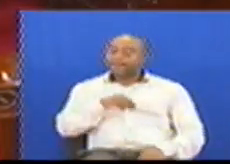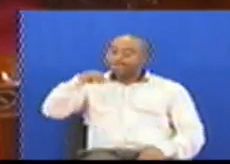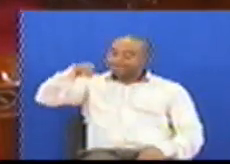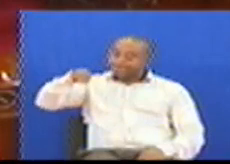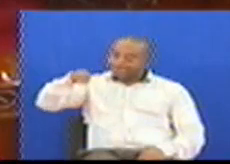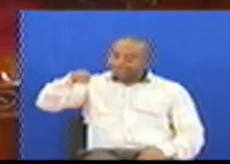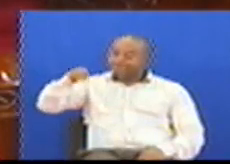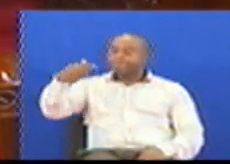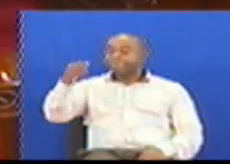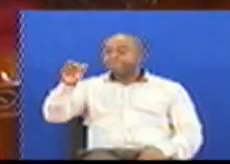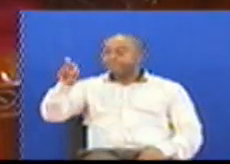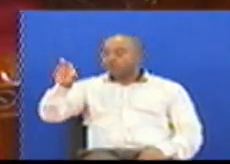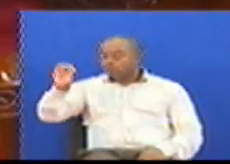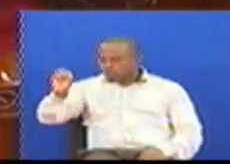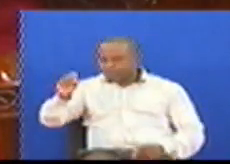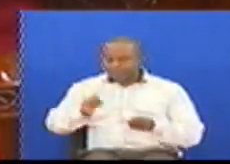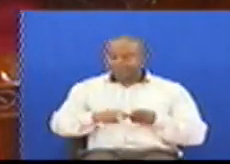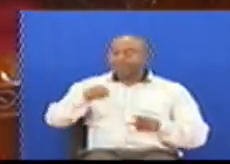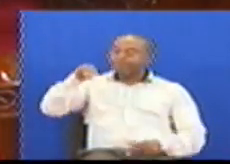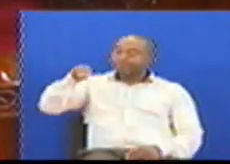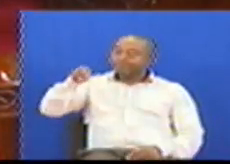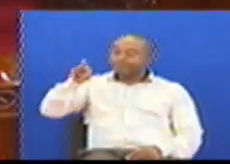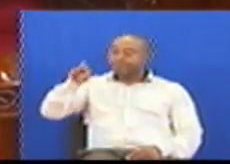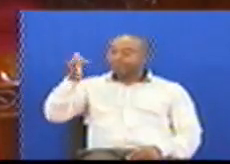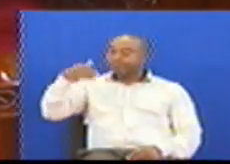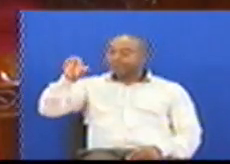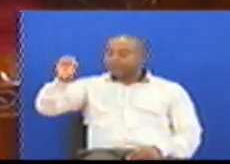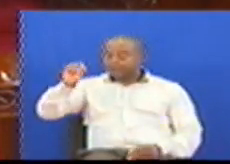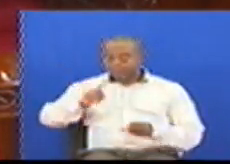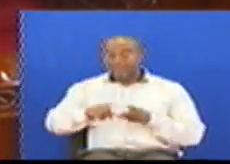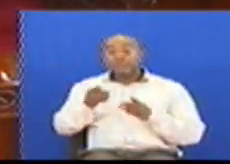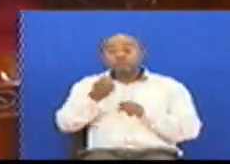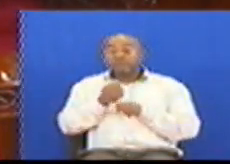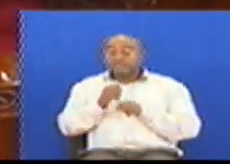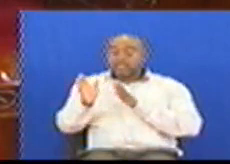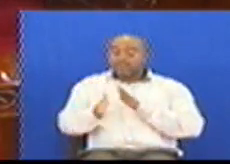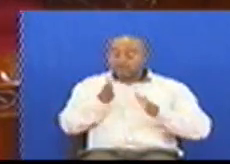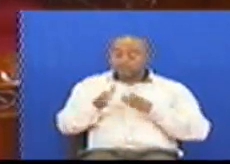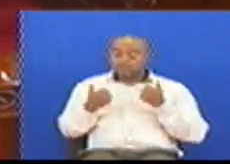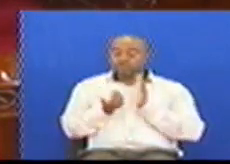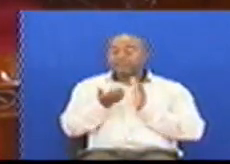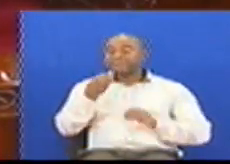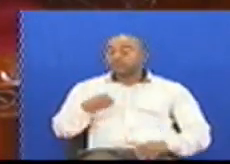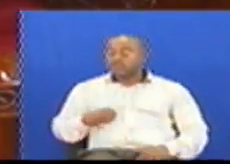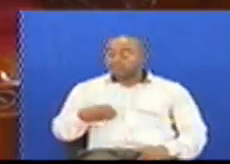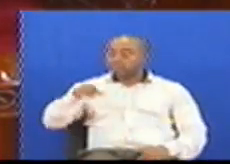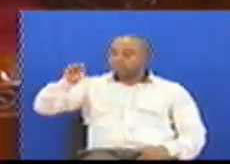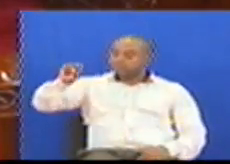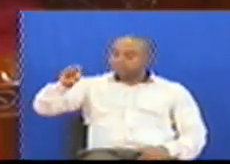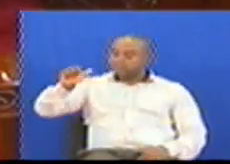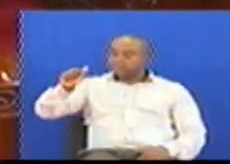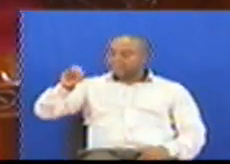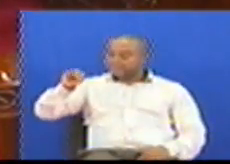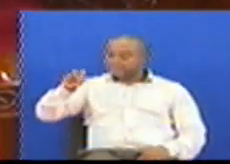Mrijo. Tumefanya maandalizi kwa ajili ya shule sekondari Sanzawa, Kuriota, hali kadhalika Ovada,